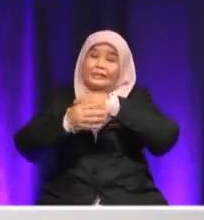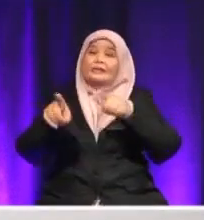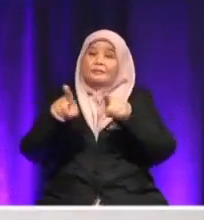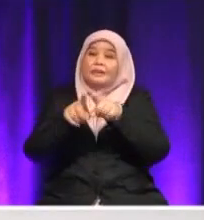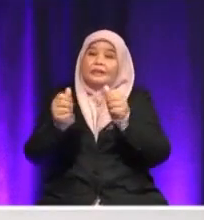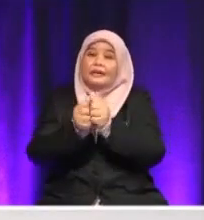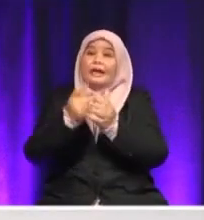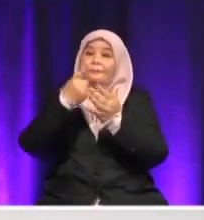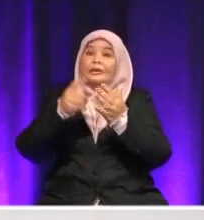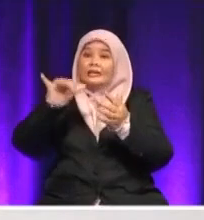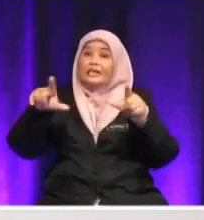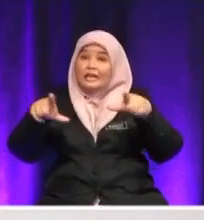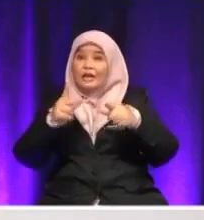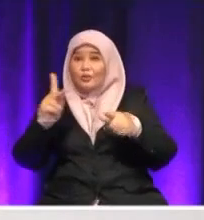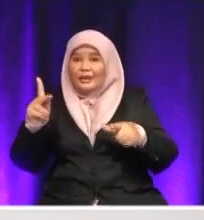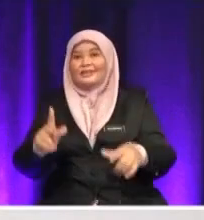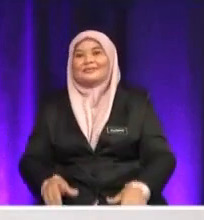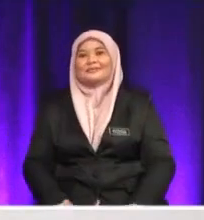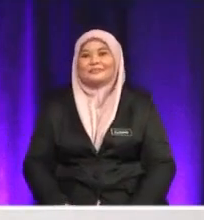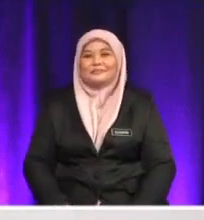Lakukan. So itu hukuman yang dikenakan.